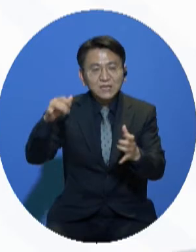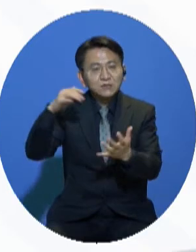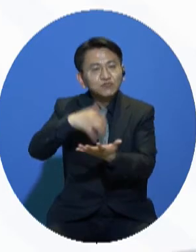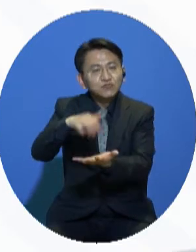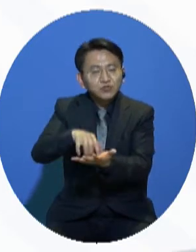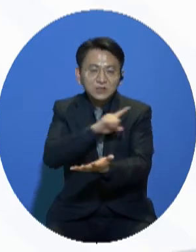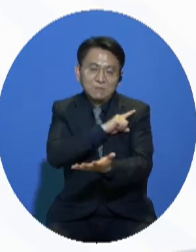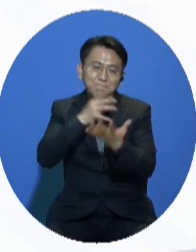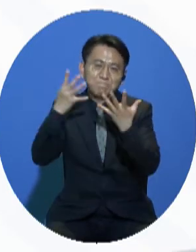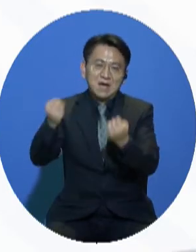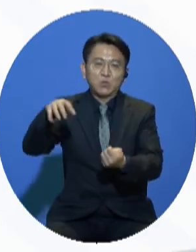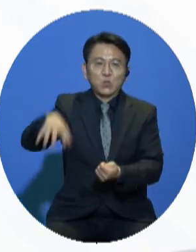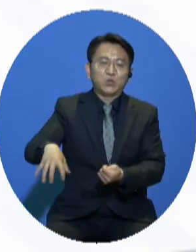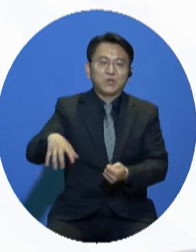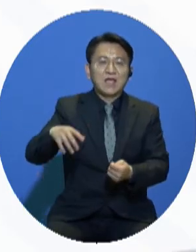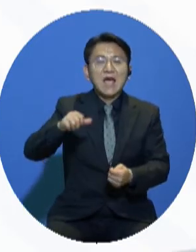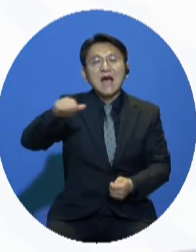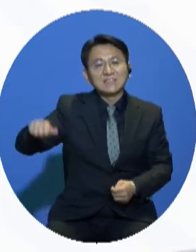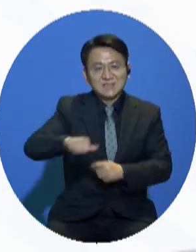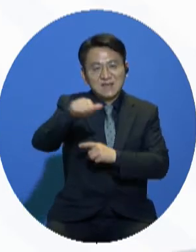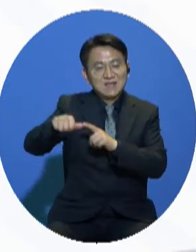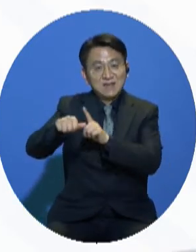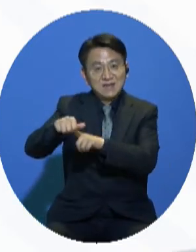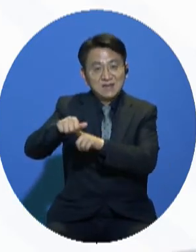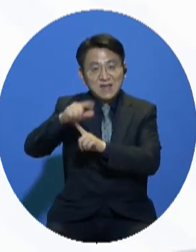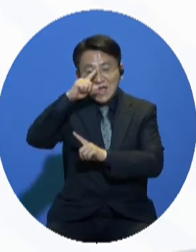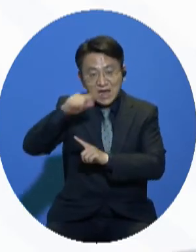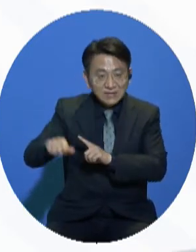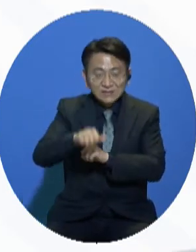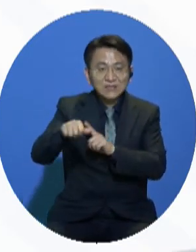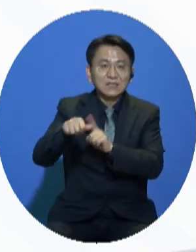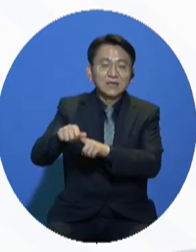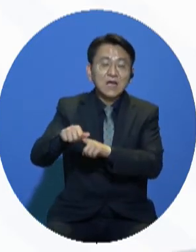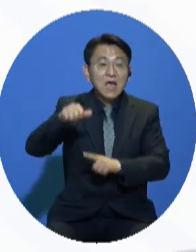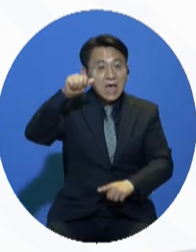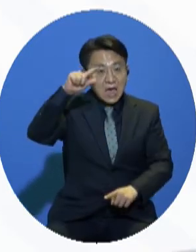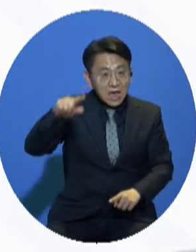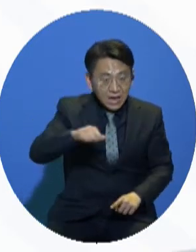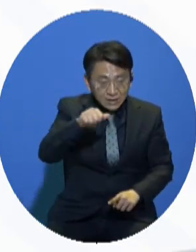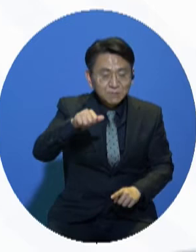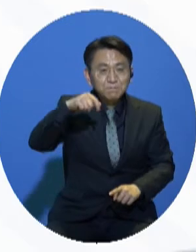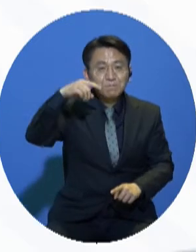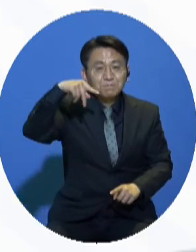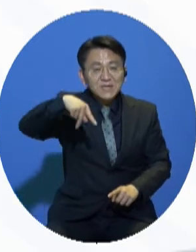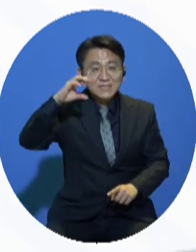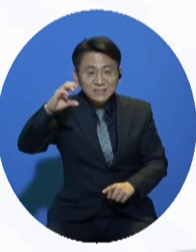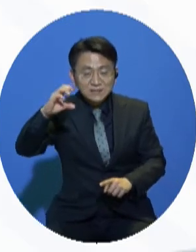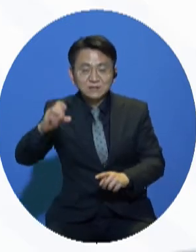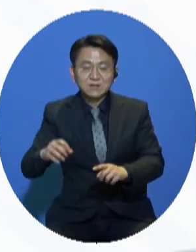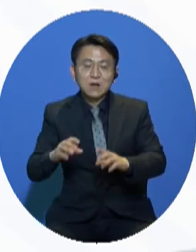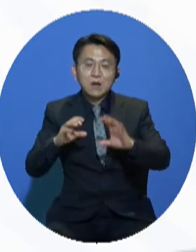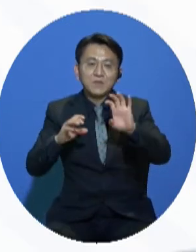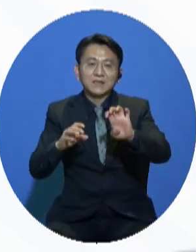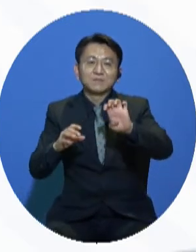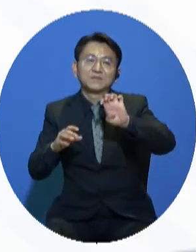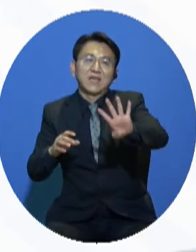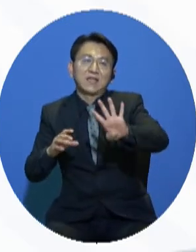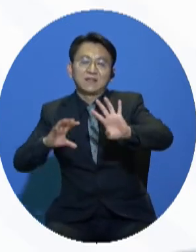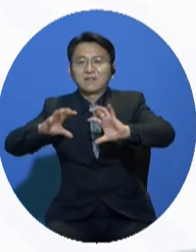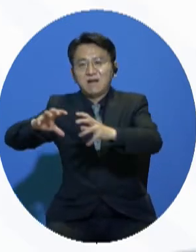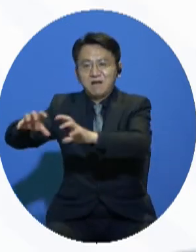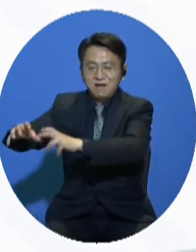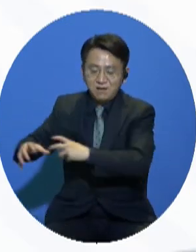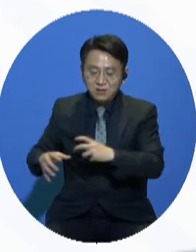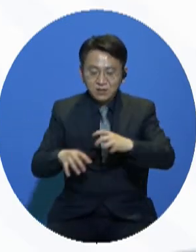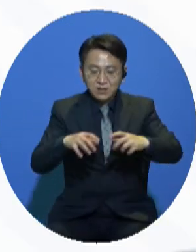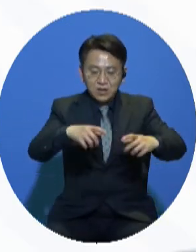인구가 가장 많은 지역이기도 합니다. 현재 이 APC에는 44개의 회원국이 있습니다. 5개의